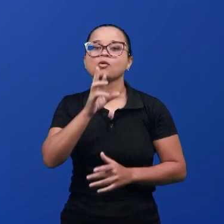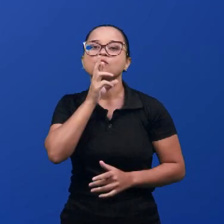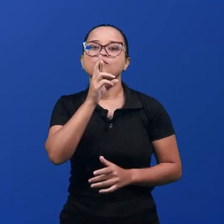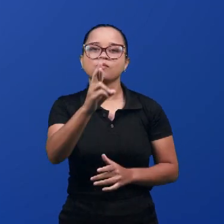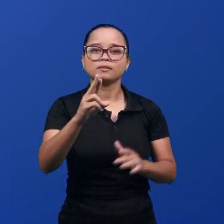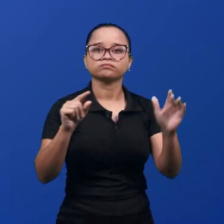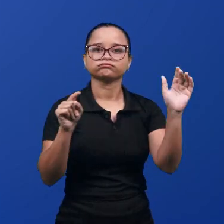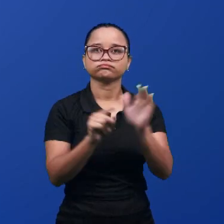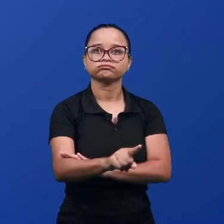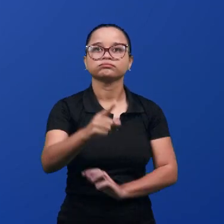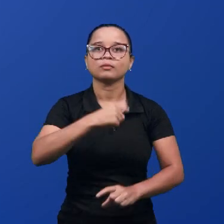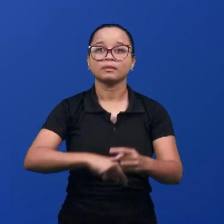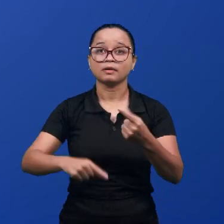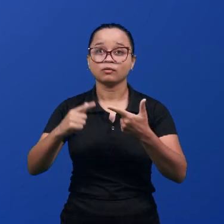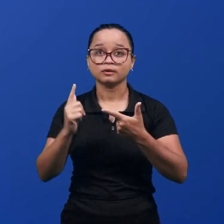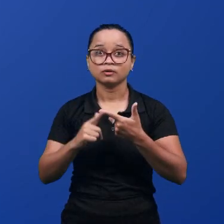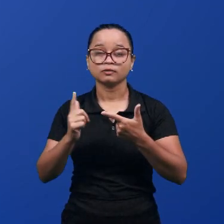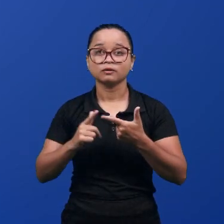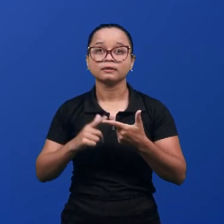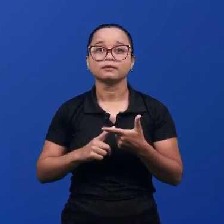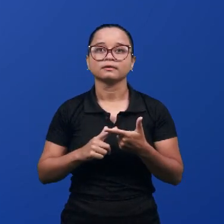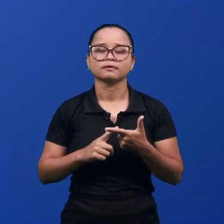dit